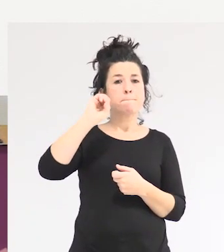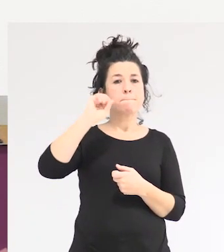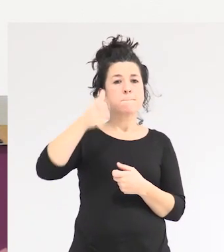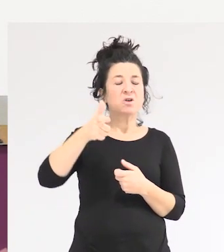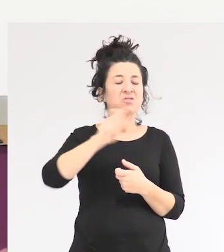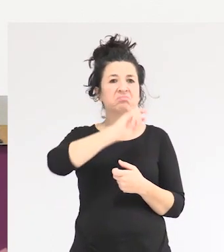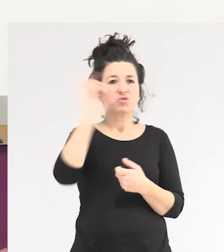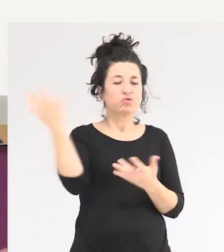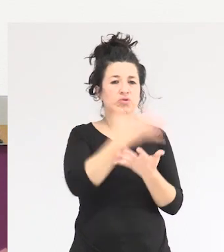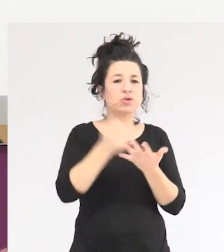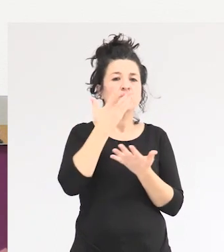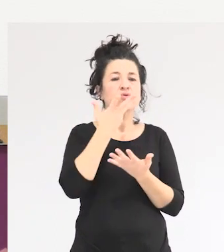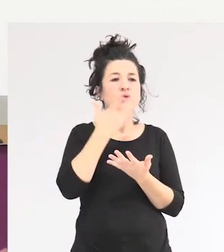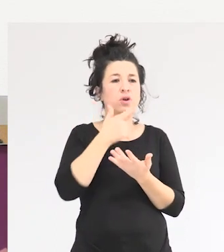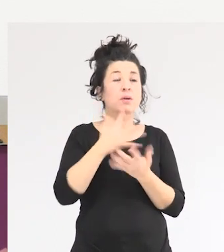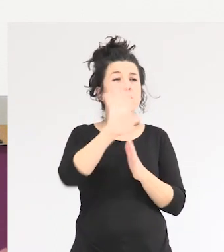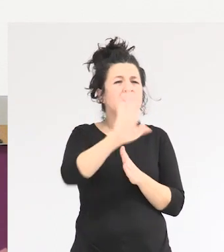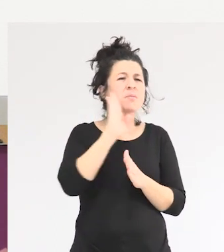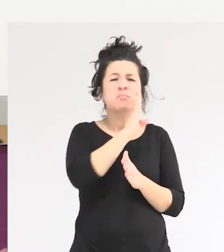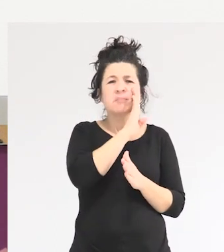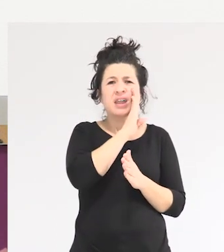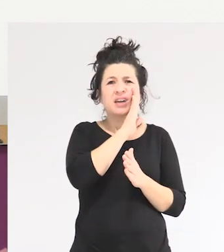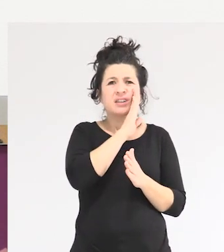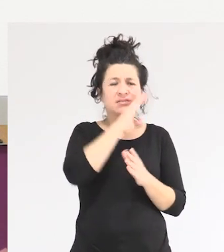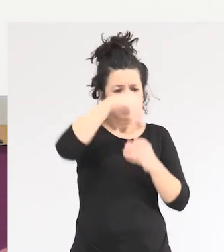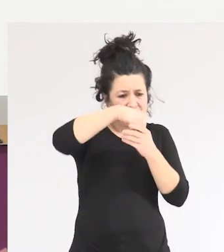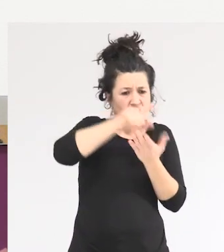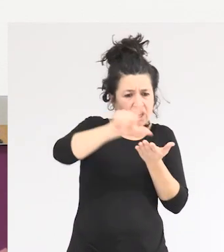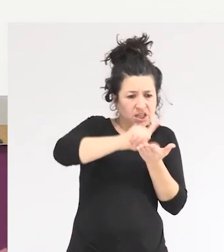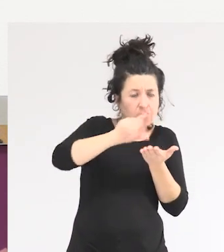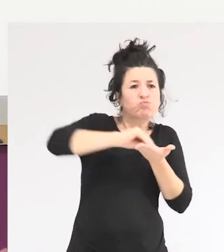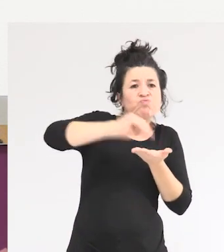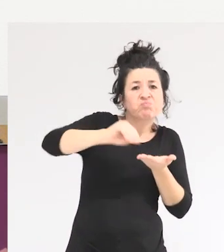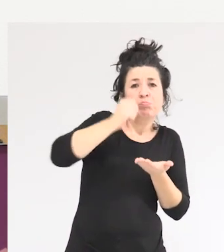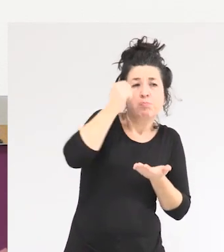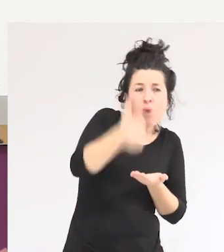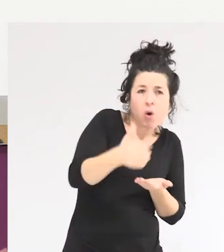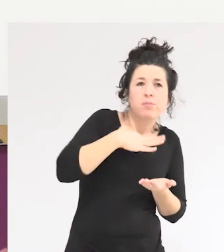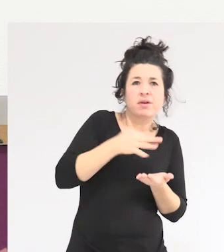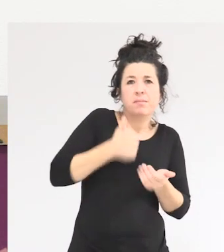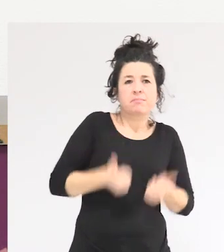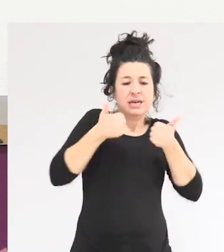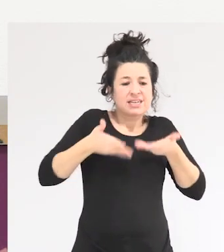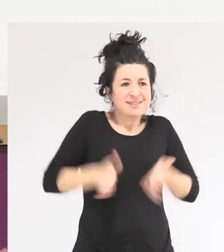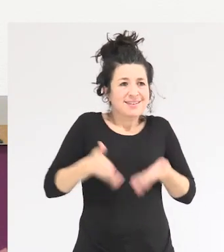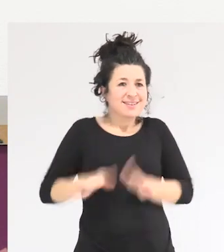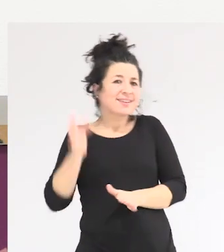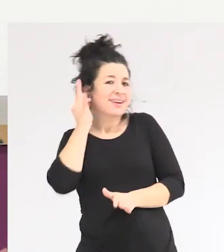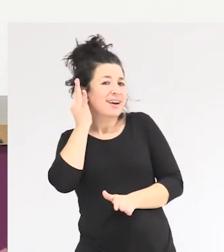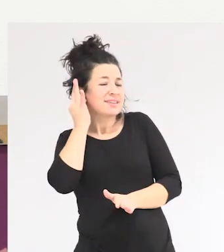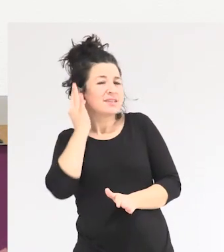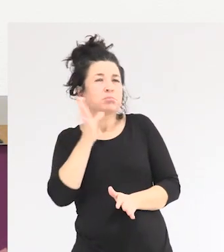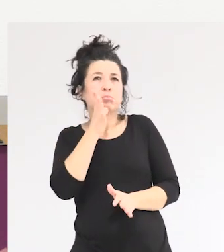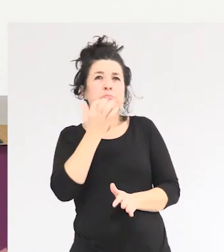Hala ere, amek gutxi hitz egin dute euskal literaturan, eta gehiago izan dira Labak, eta adibidez gogoan dut,